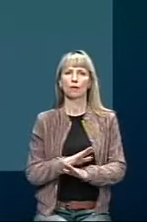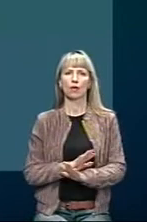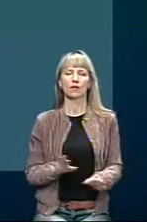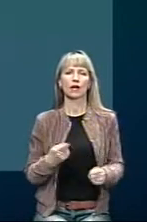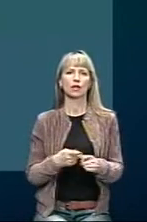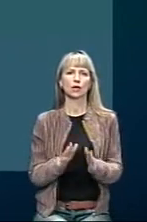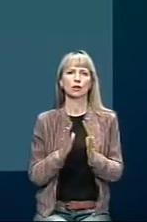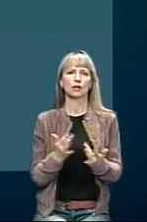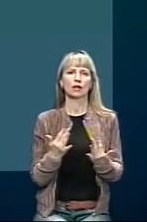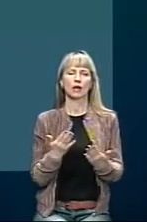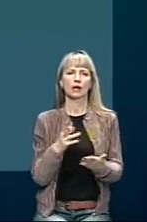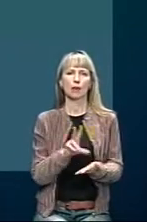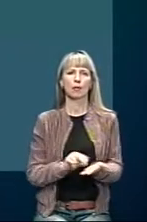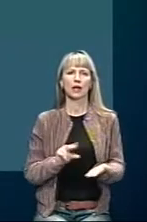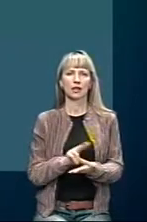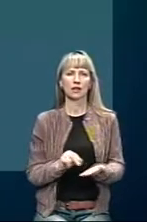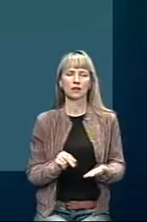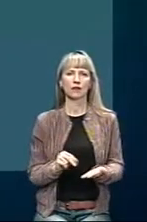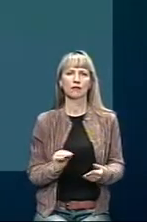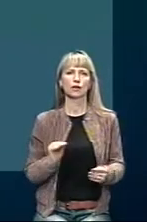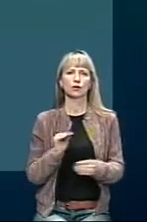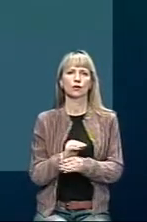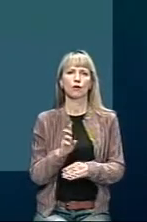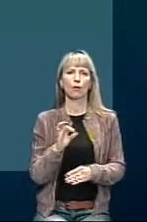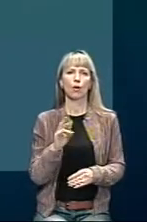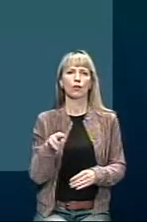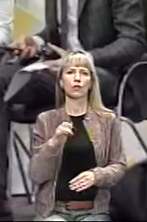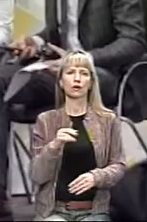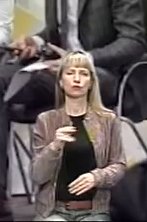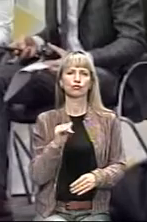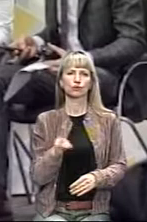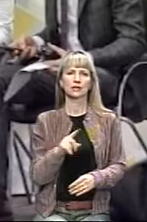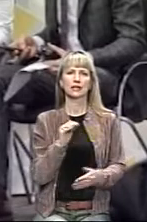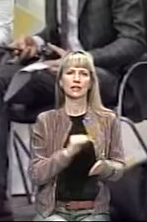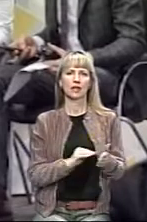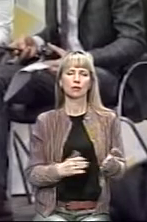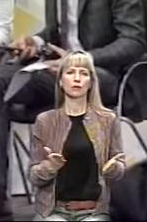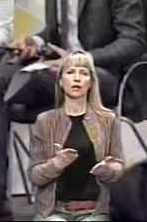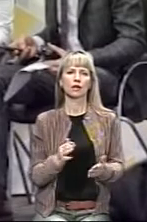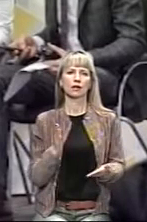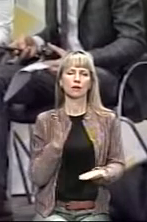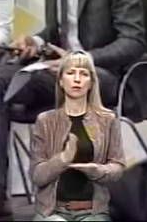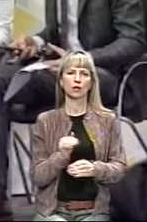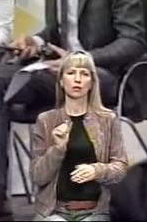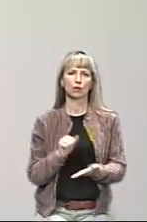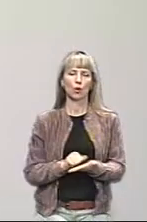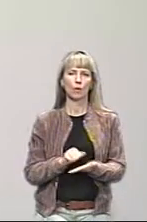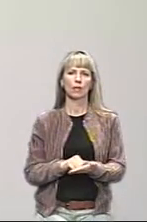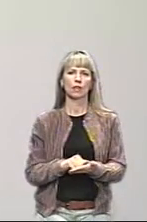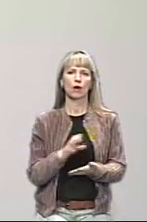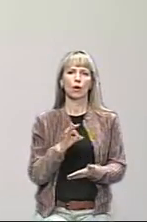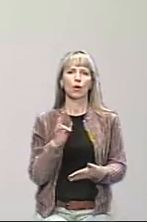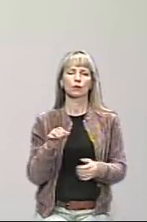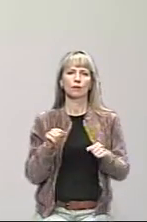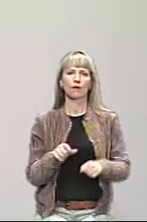Це лише декілька прикладів, додав Володимир Бондарчук. За даними, які офіційно задокументувала моніторингова місія ООН з